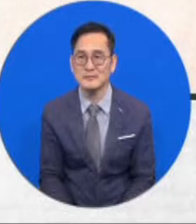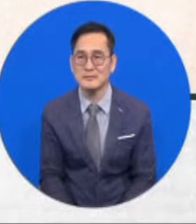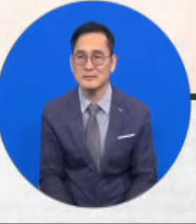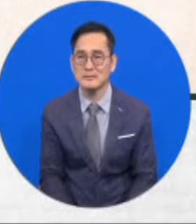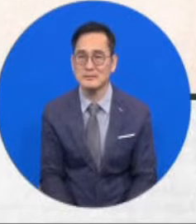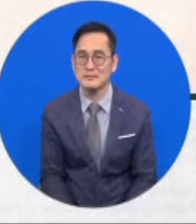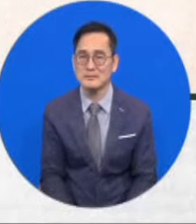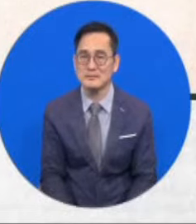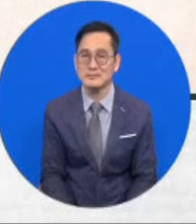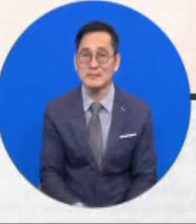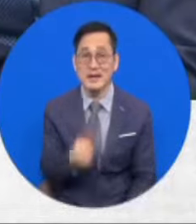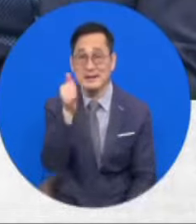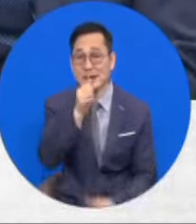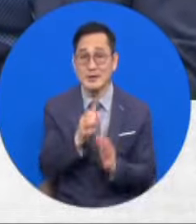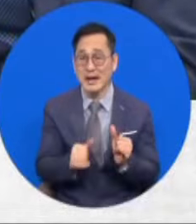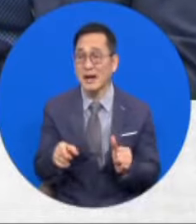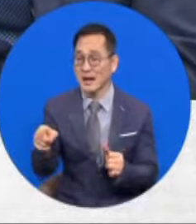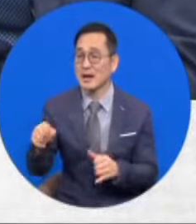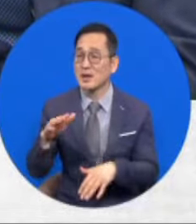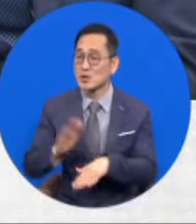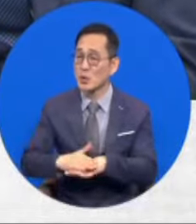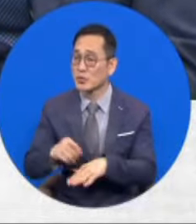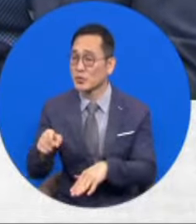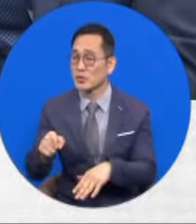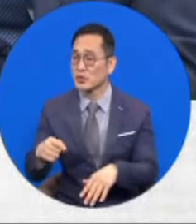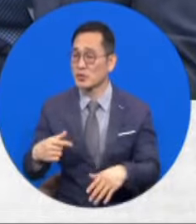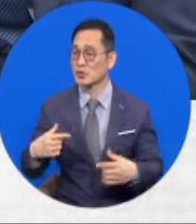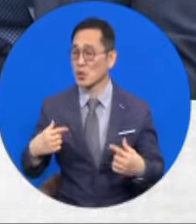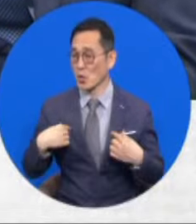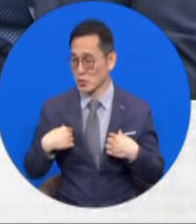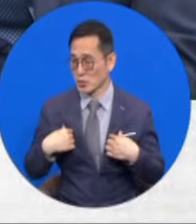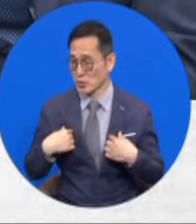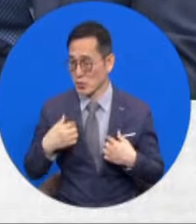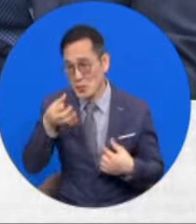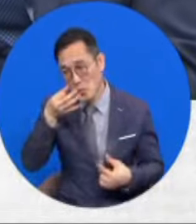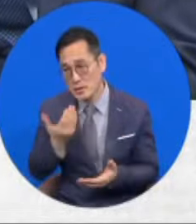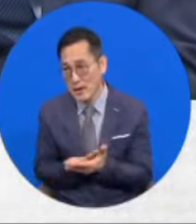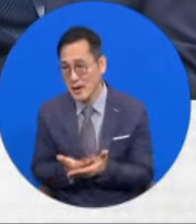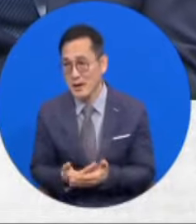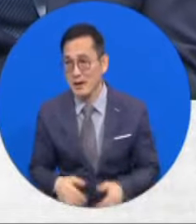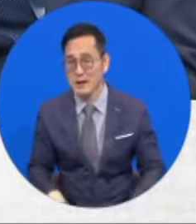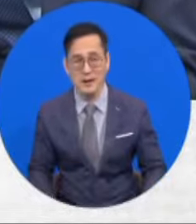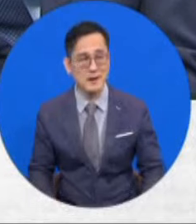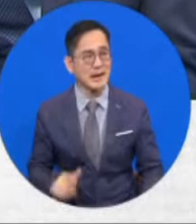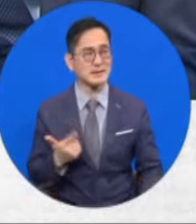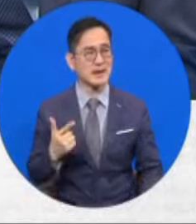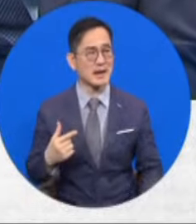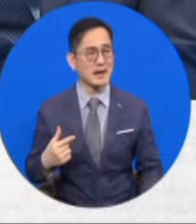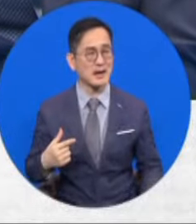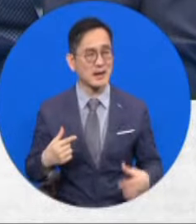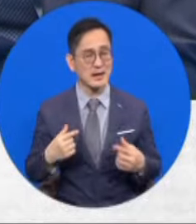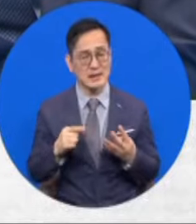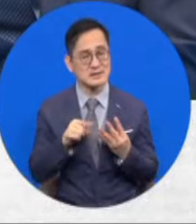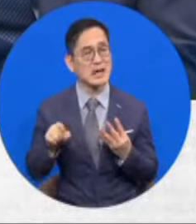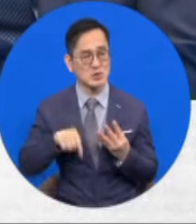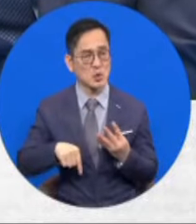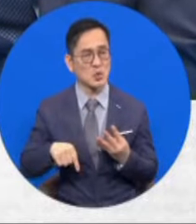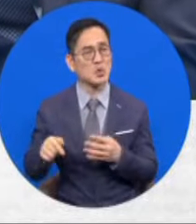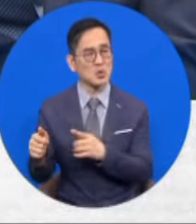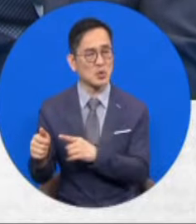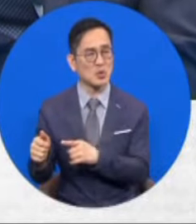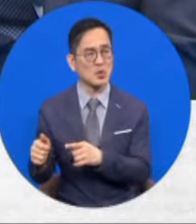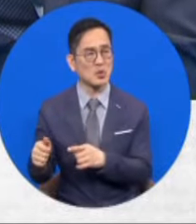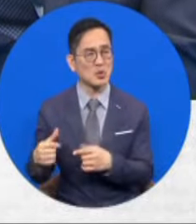유니폼 구해줄 수 없느냐 이렇게 얘기를 하니까 그 손흥민의 사촌 유니폼 어떠냐 이렇게 얘기를